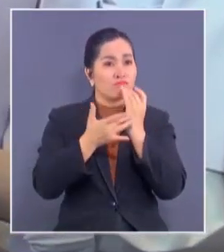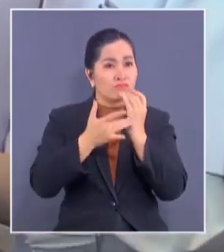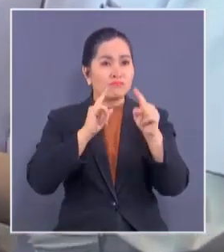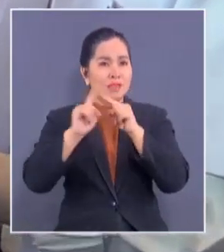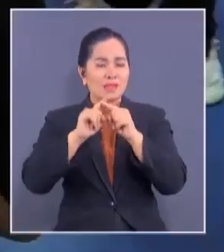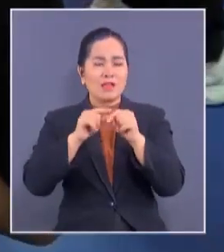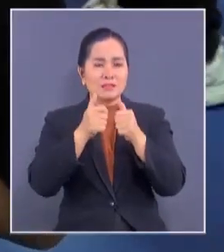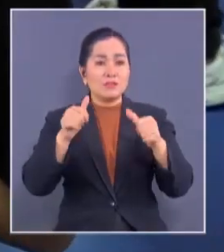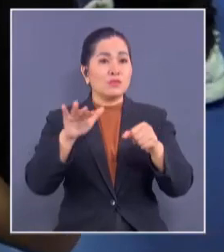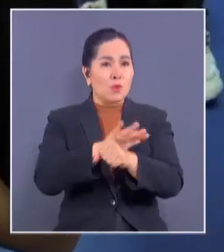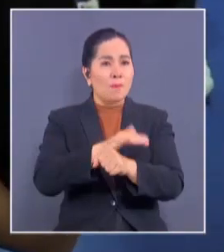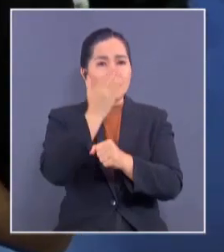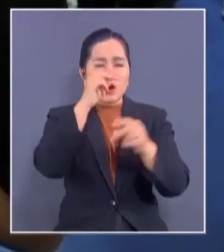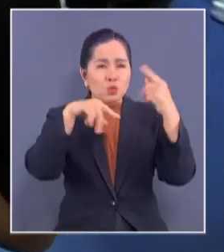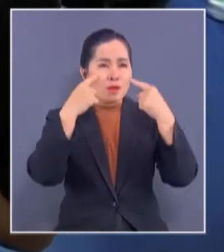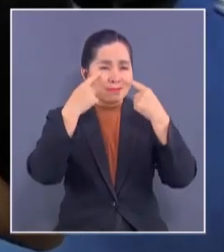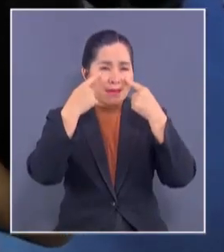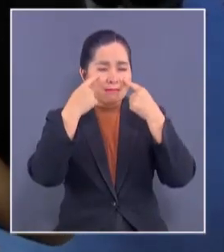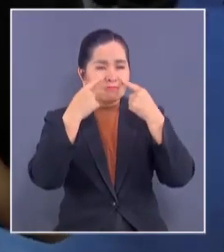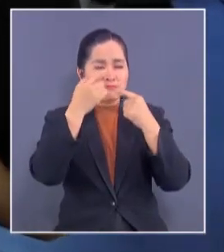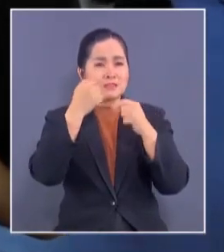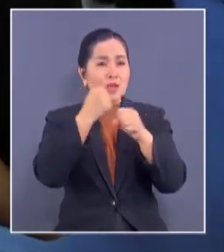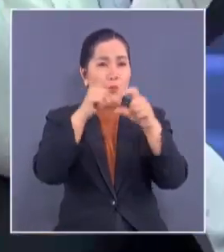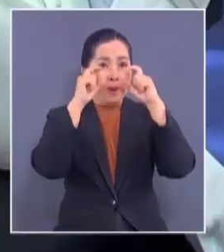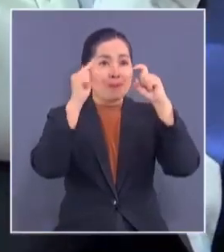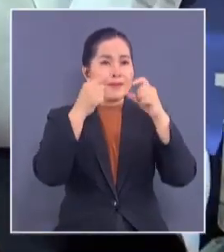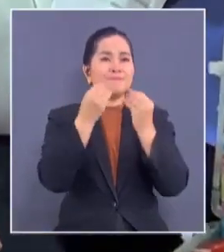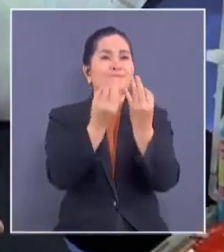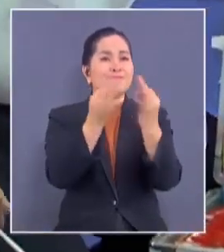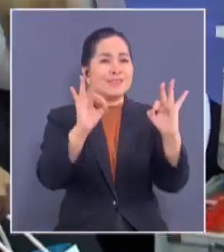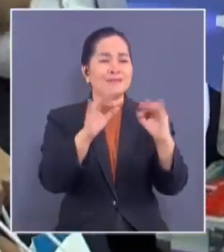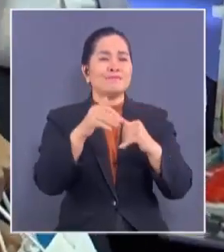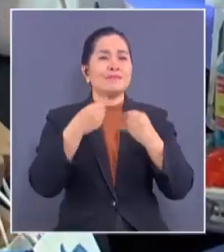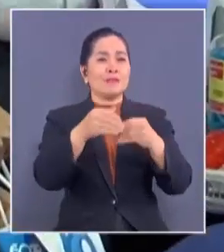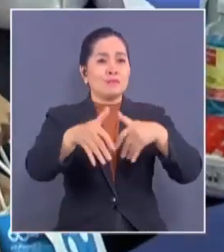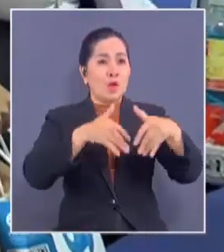มือที่ครบครันบริการตรวจวัดสายตาประกอบแว่นใหม่ฟรีแก่พี่น้องประชา